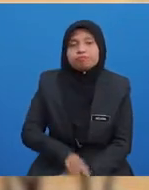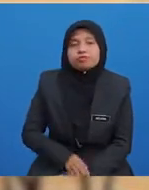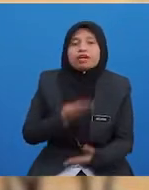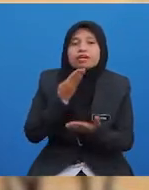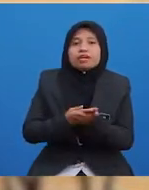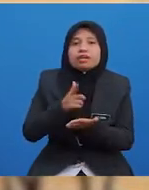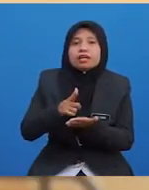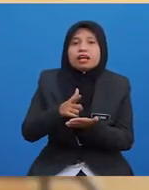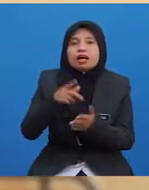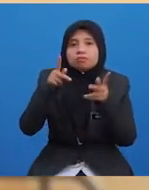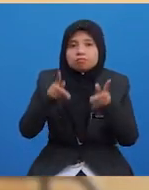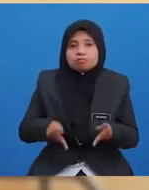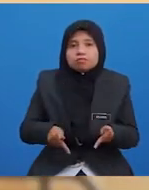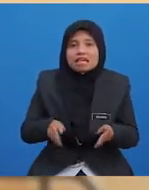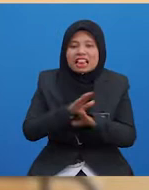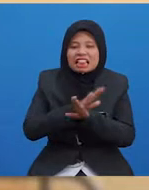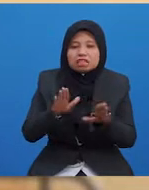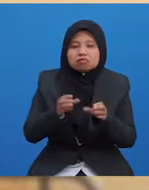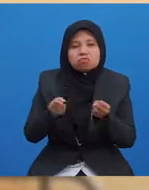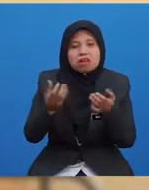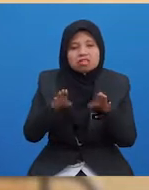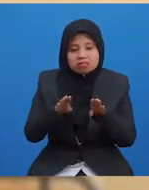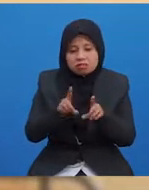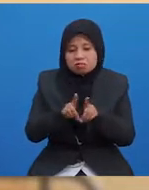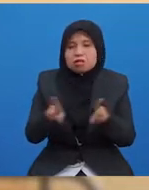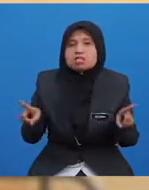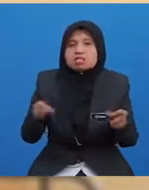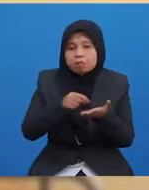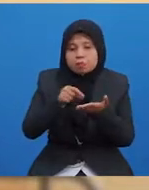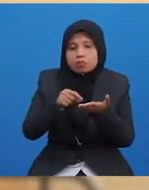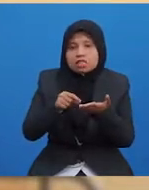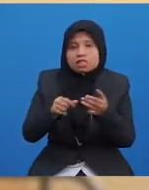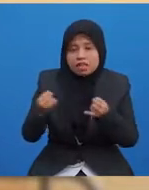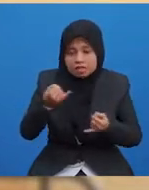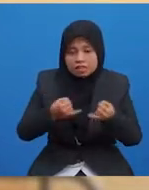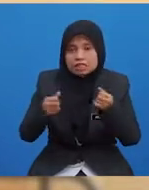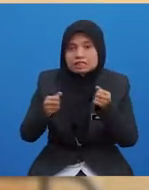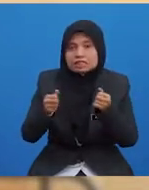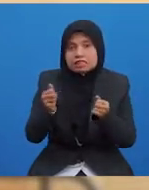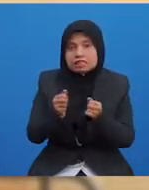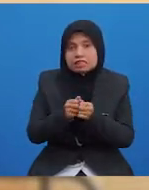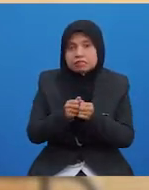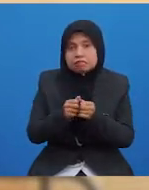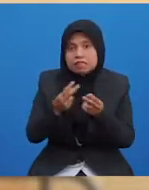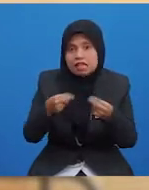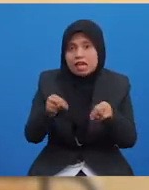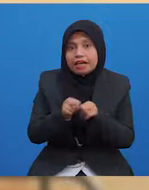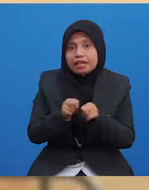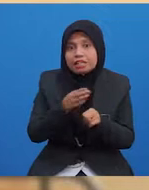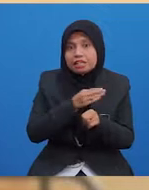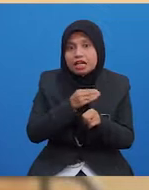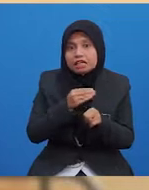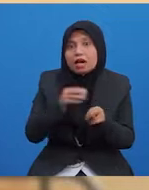Baiklah para pelajar, tiada banyak perbezaan antara penulisan analisis data berasaskan nilai mutlak